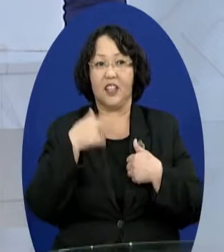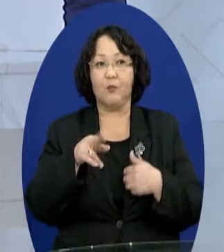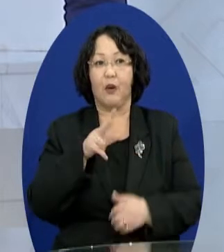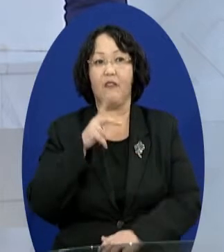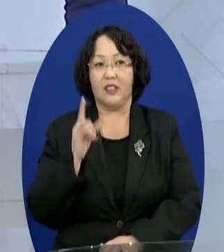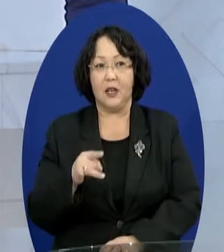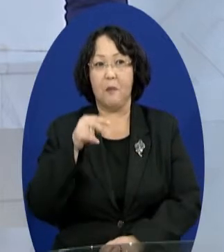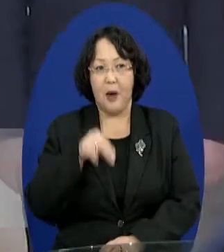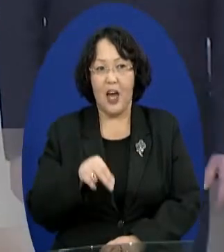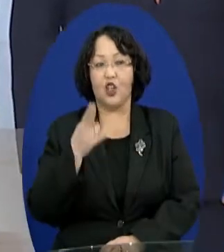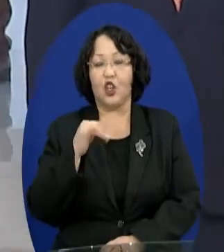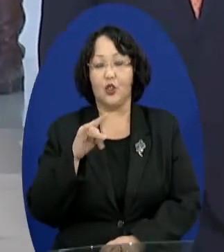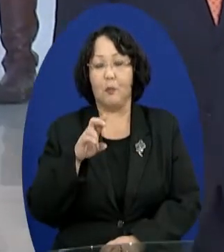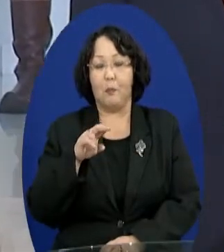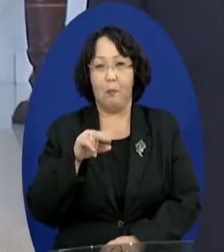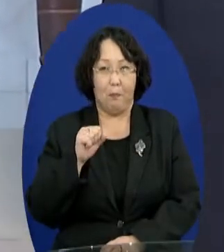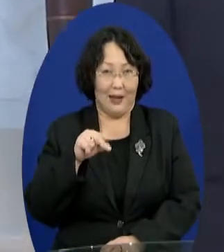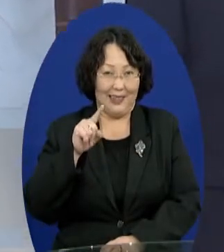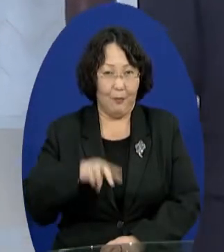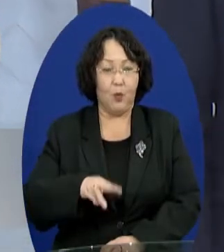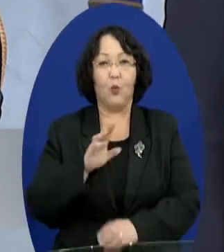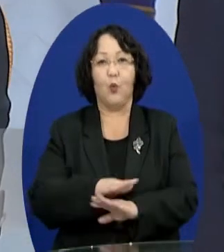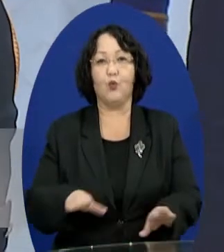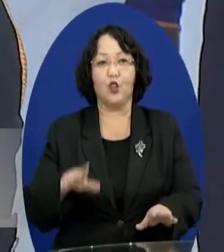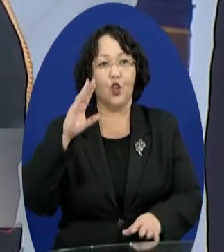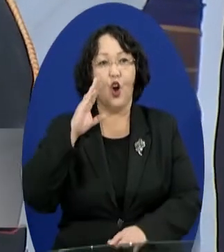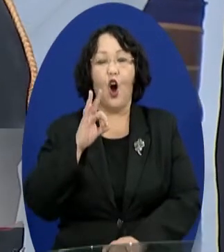Дорж болон Монголын Хүүхдийн Ордны Төгөлдөр хуурын